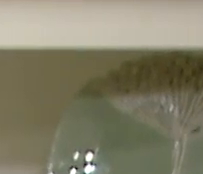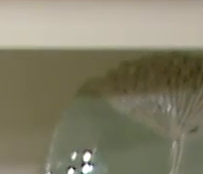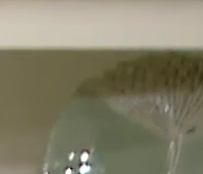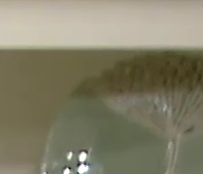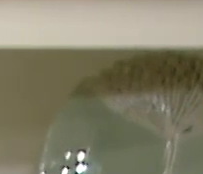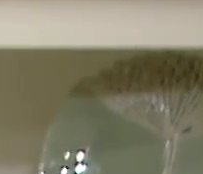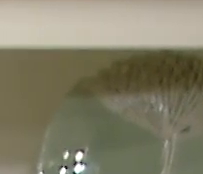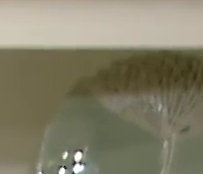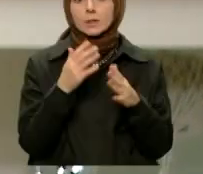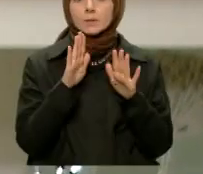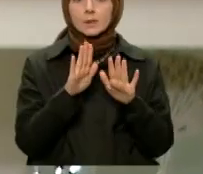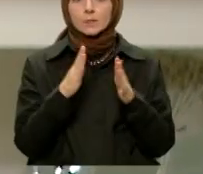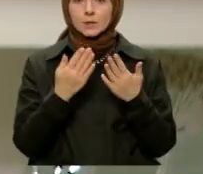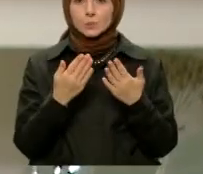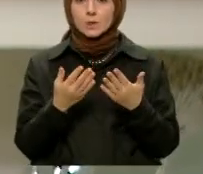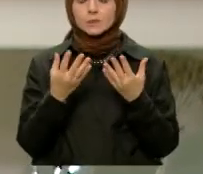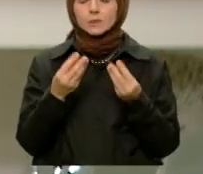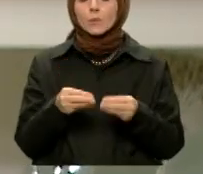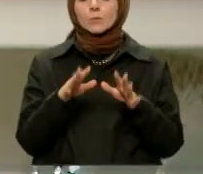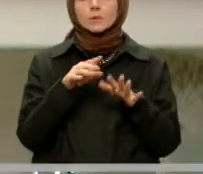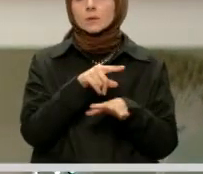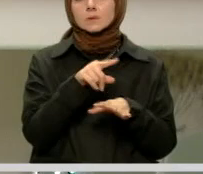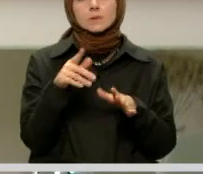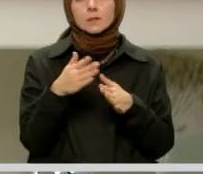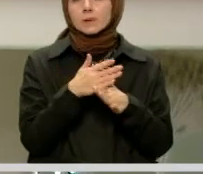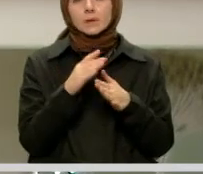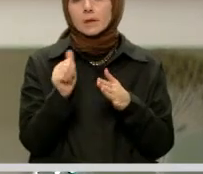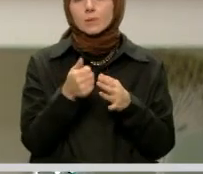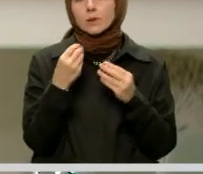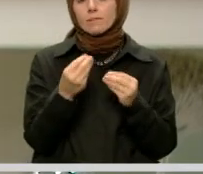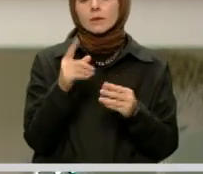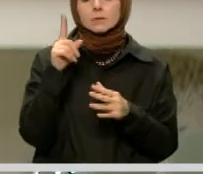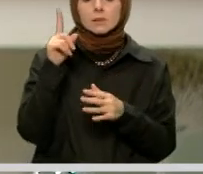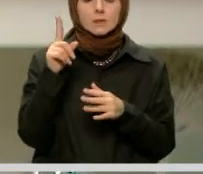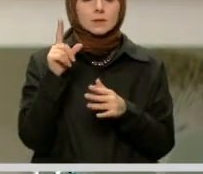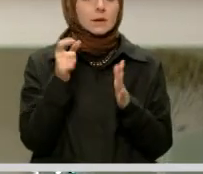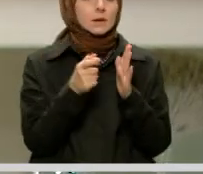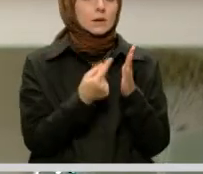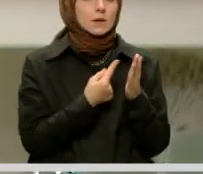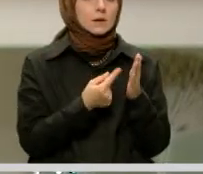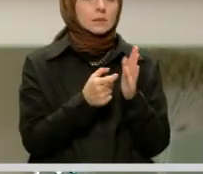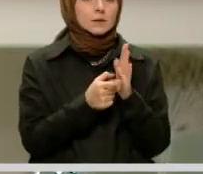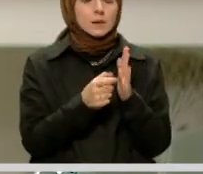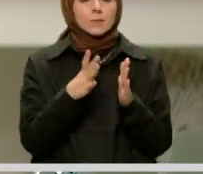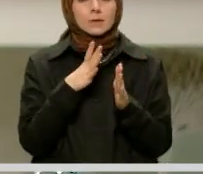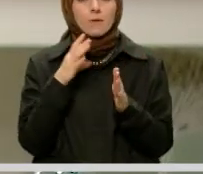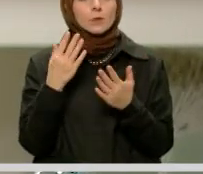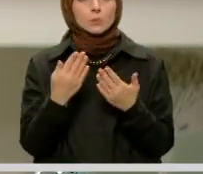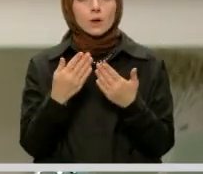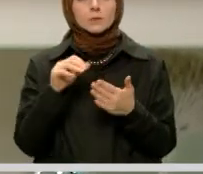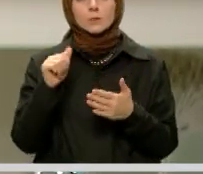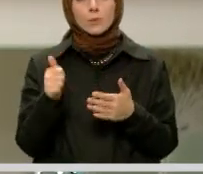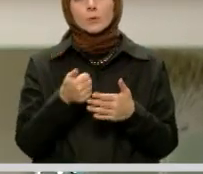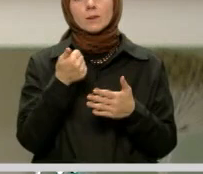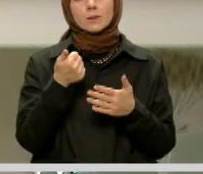ama hani duanız olmasa size ne diye kıymet versin Rabbim diye. Hani ayet-i kerimede de çok net aslında duanın önemini, kıymetini